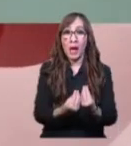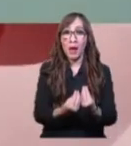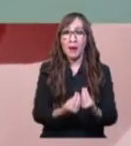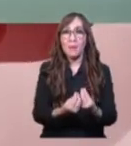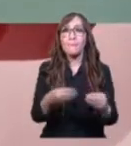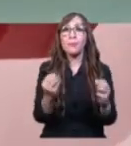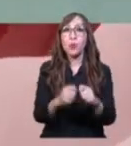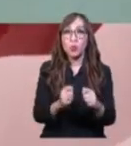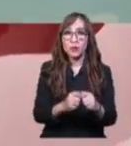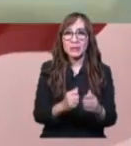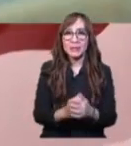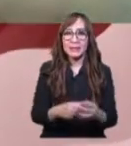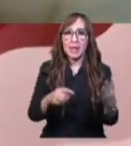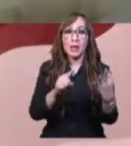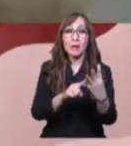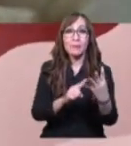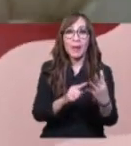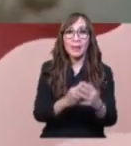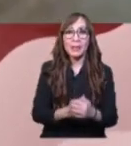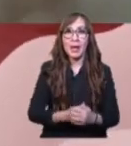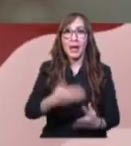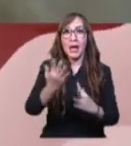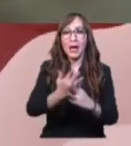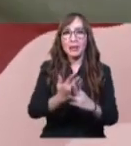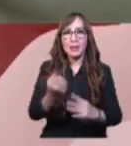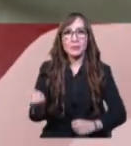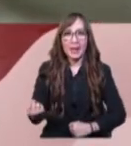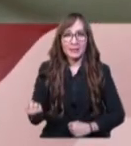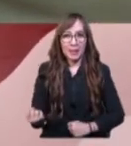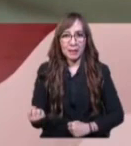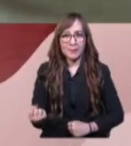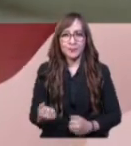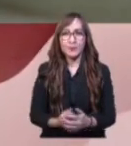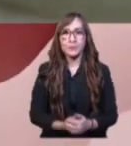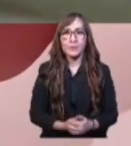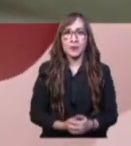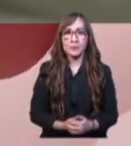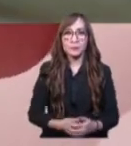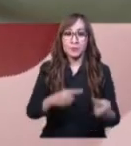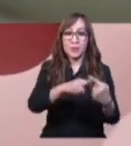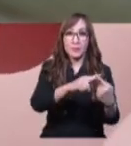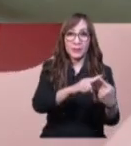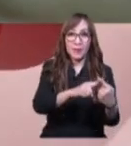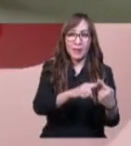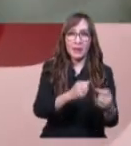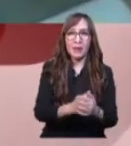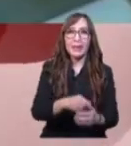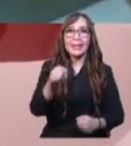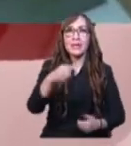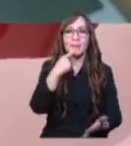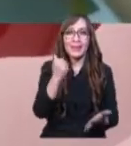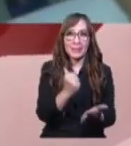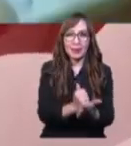kualitas produk, yang keempat adalah akses pasar. Nah, dari sisi literasi tentunya proses pendampingan ini